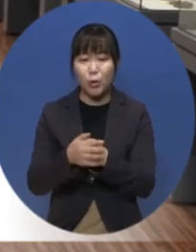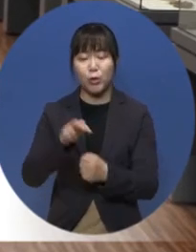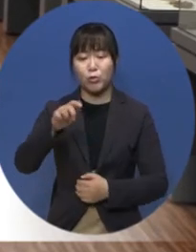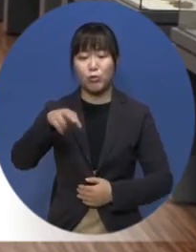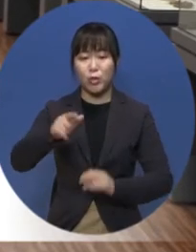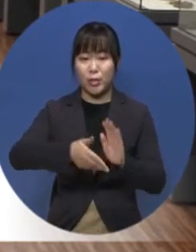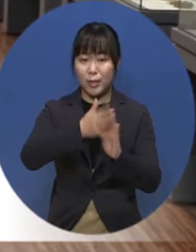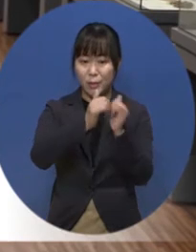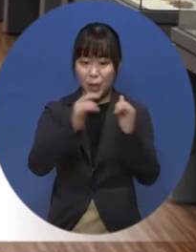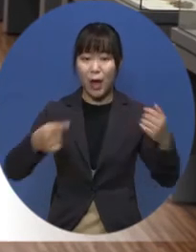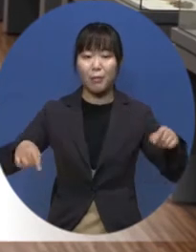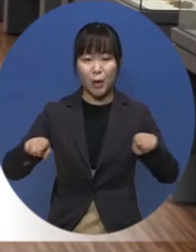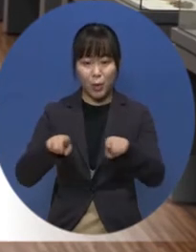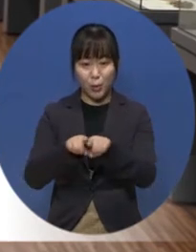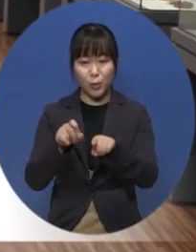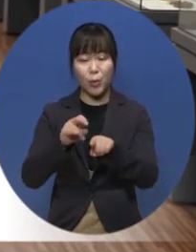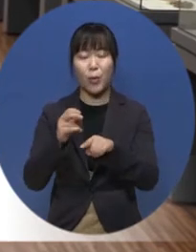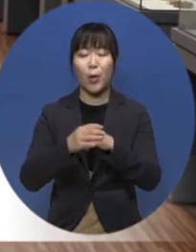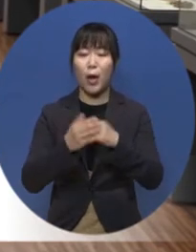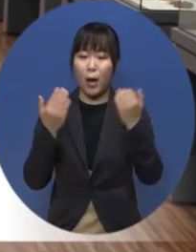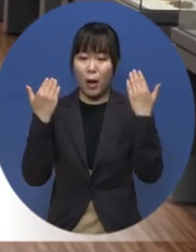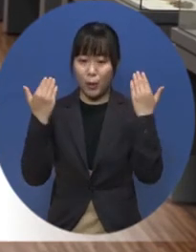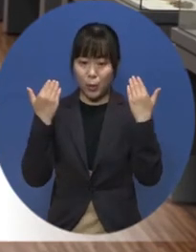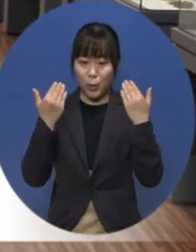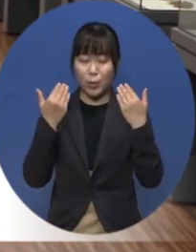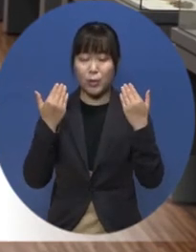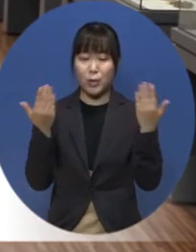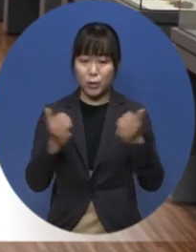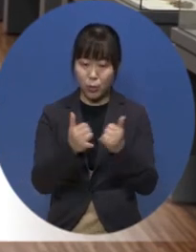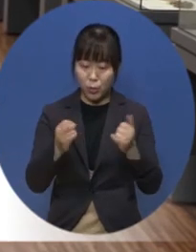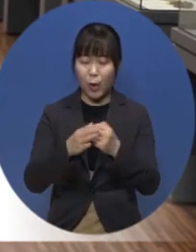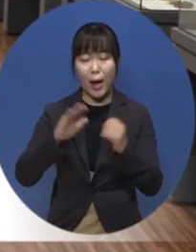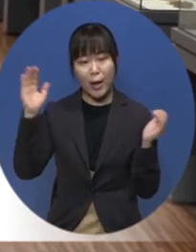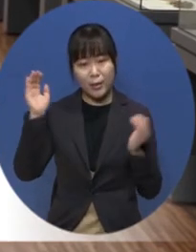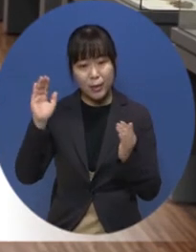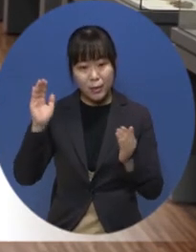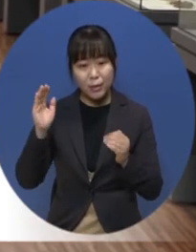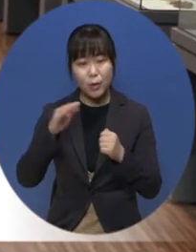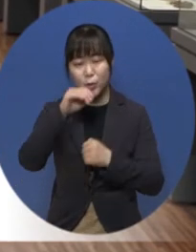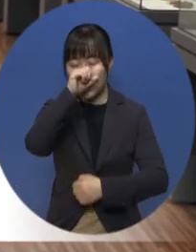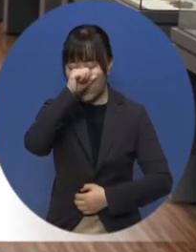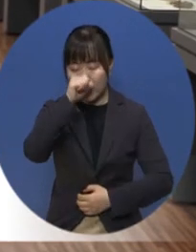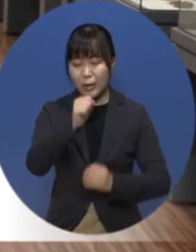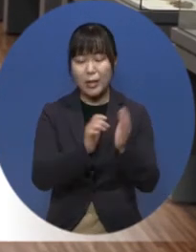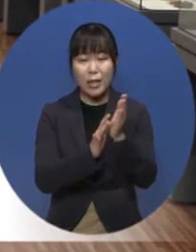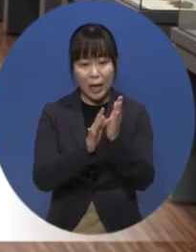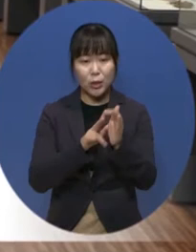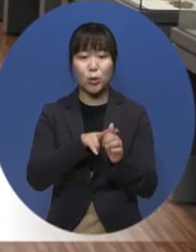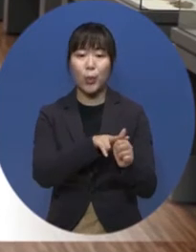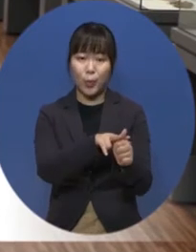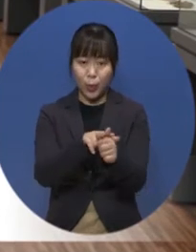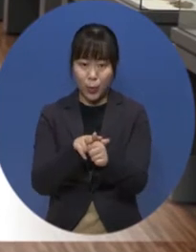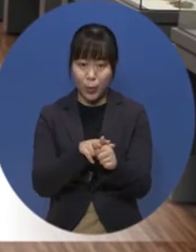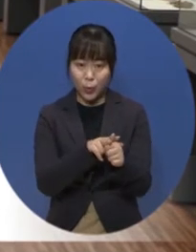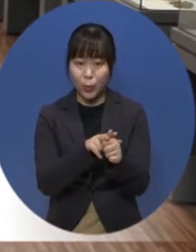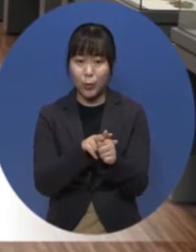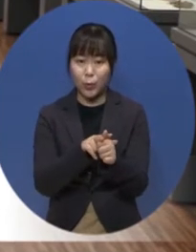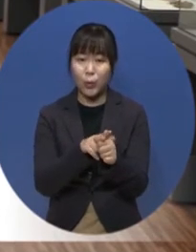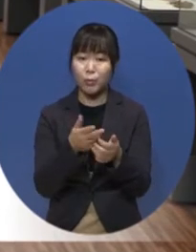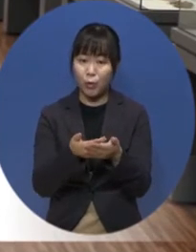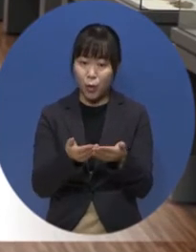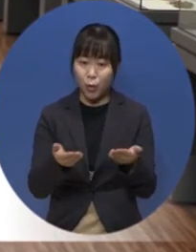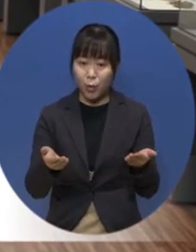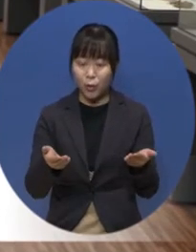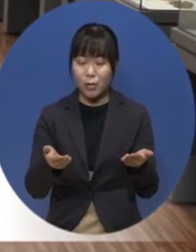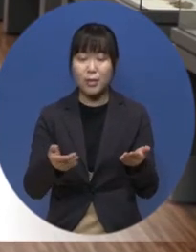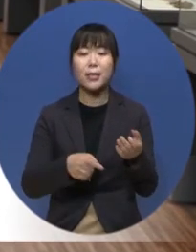시민과 함께 하고 또 우리 교직원이 나 우리 학생들 않게도 좋은 약초 정보를 또 이 활용하고